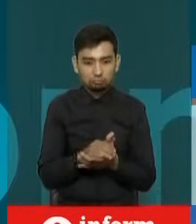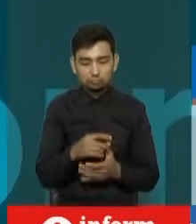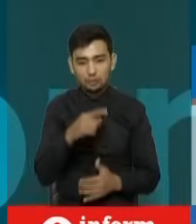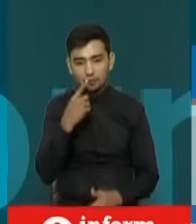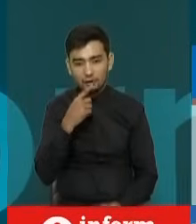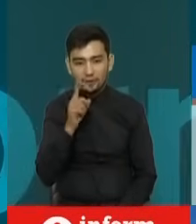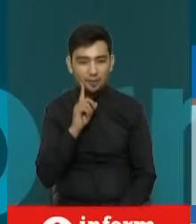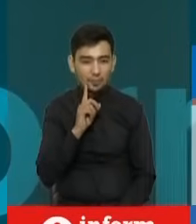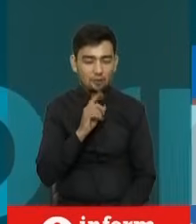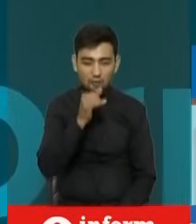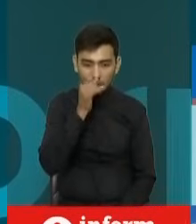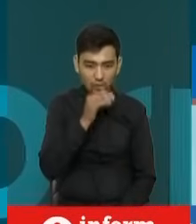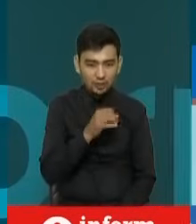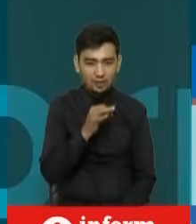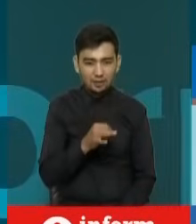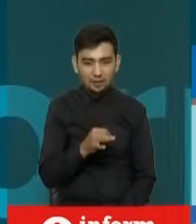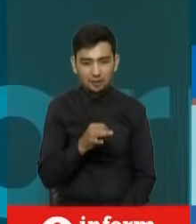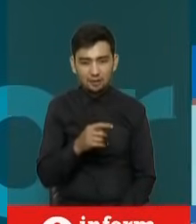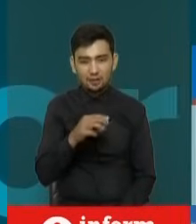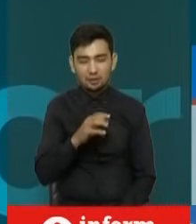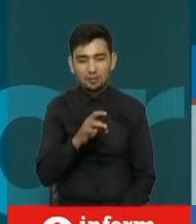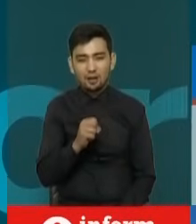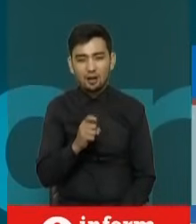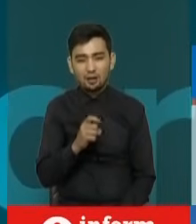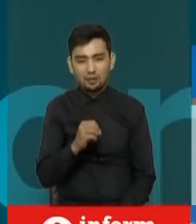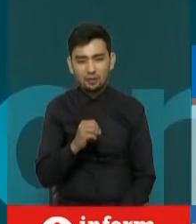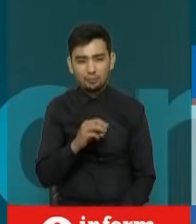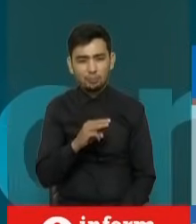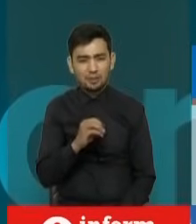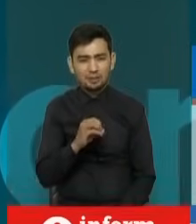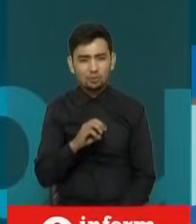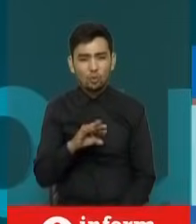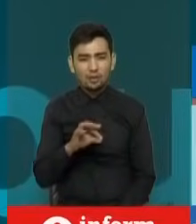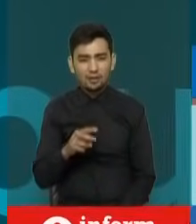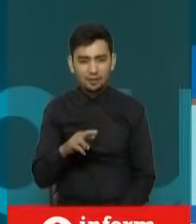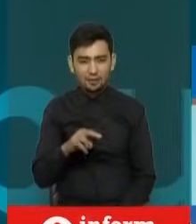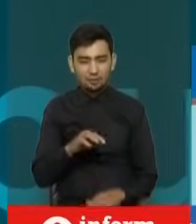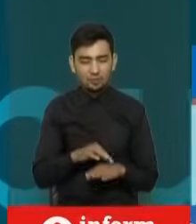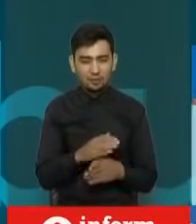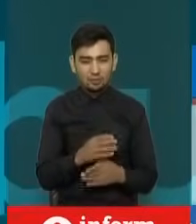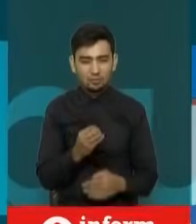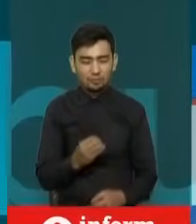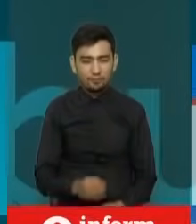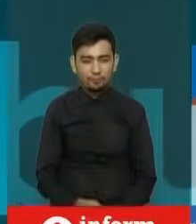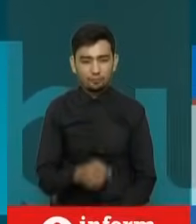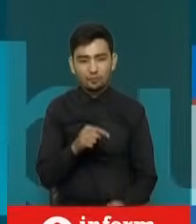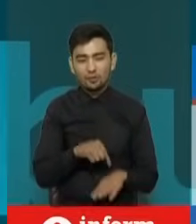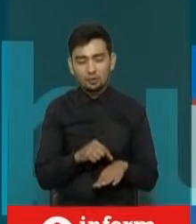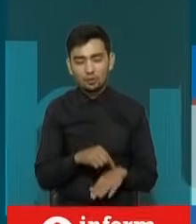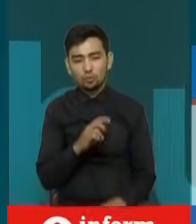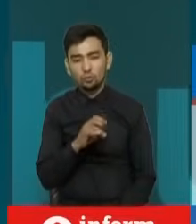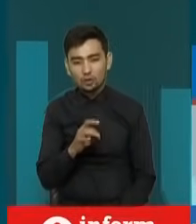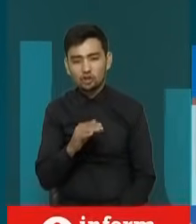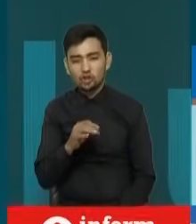говорить пока не может из-за трахеостомии, проведенной ранее. Состояние Нуржигита все